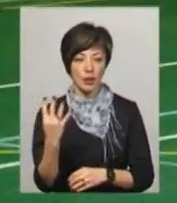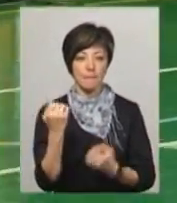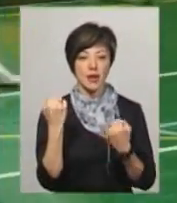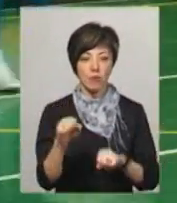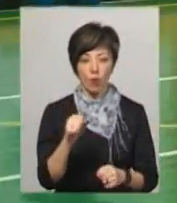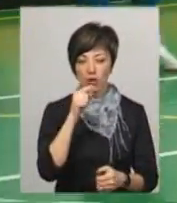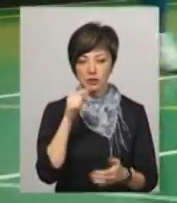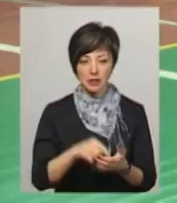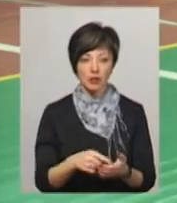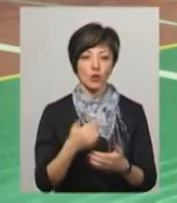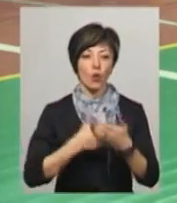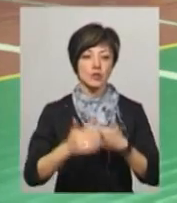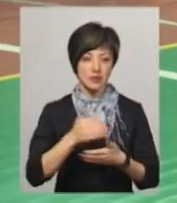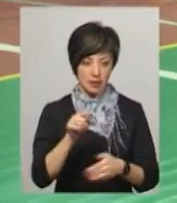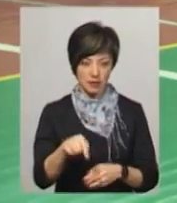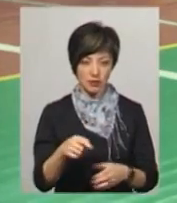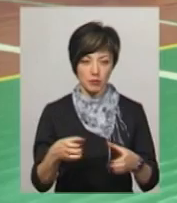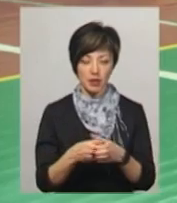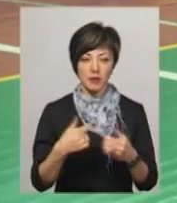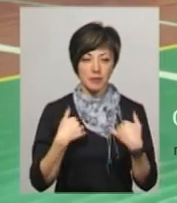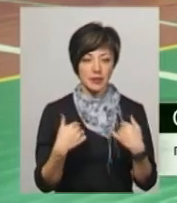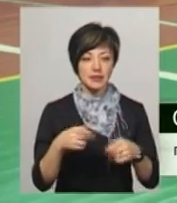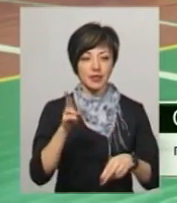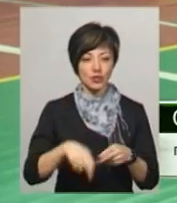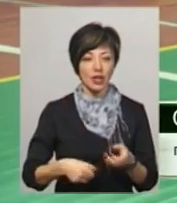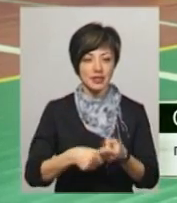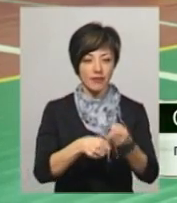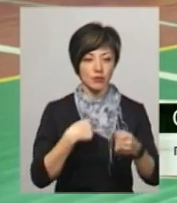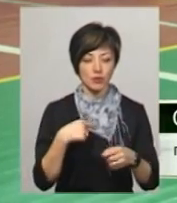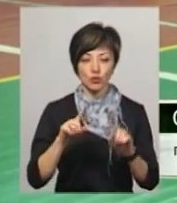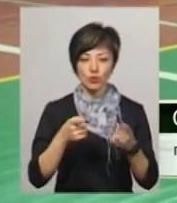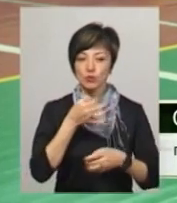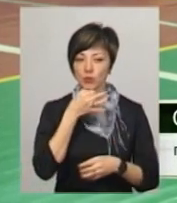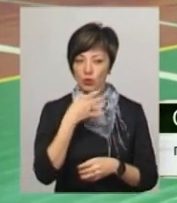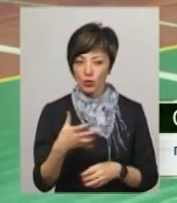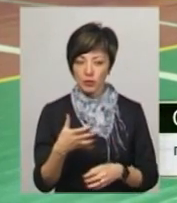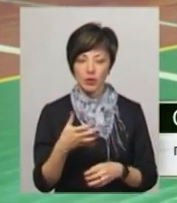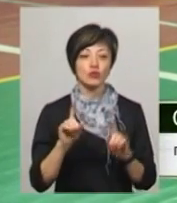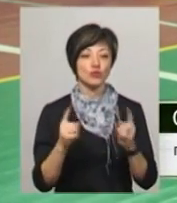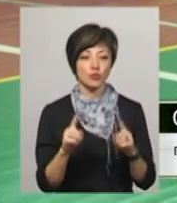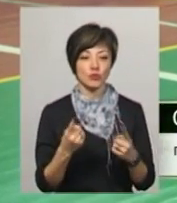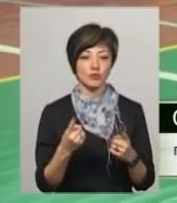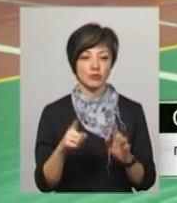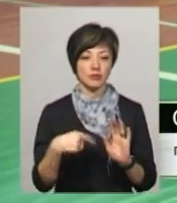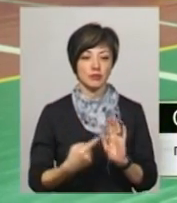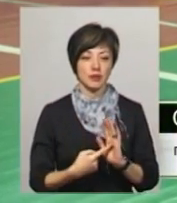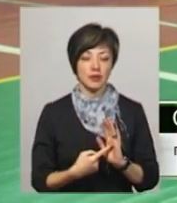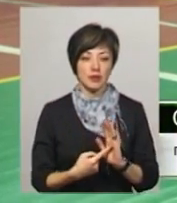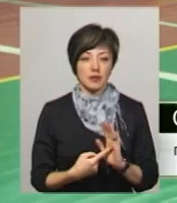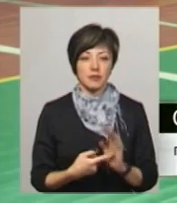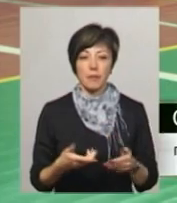Перемога дісталась останнім. Ми тільки що прийшли естафету, вона мені дуже понравилась. Чим сподобалось?